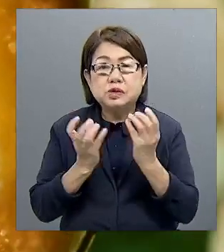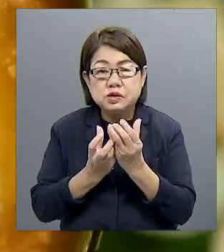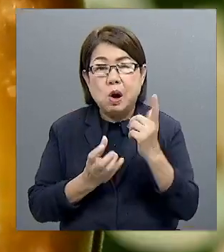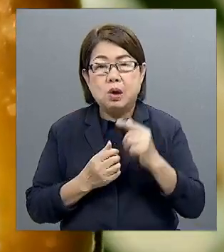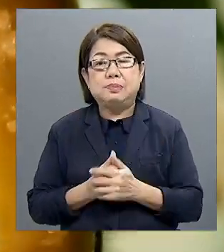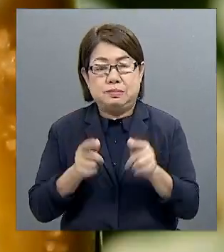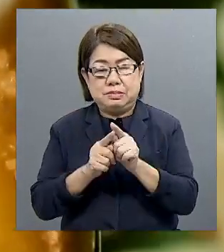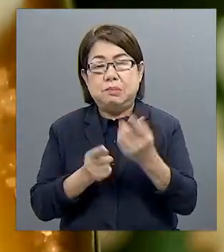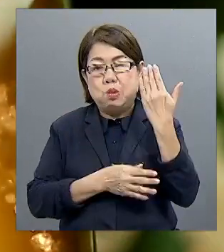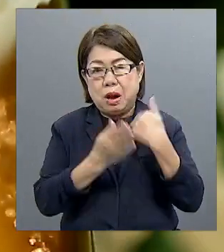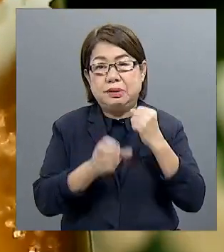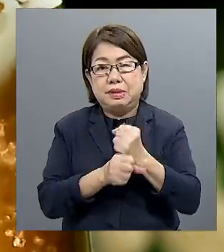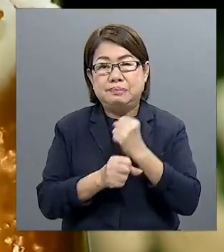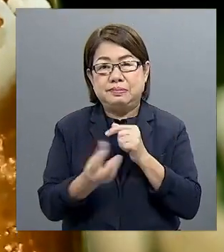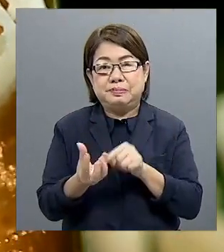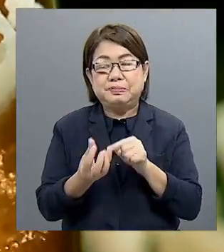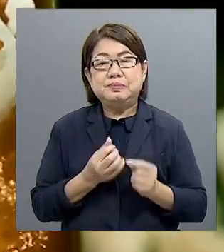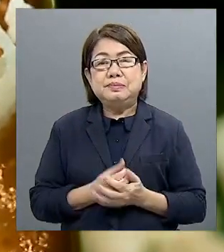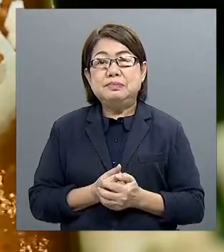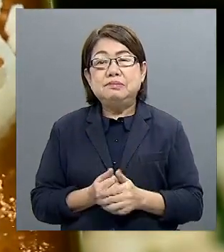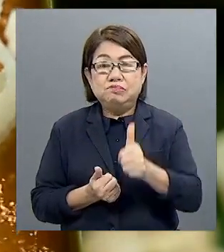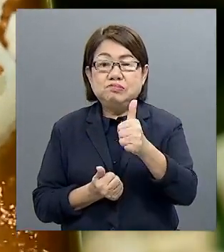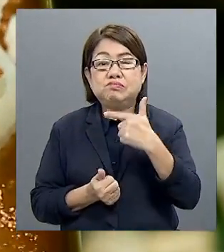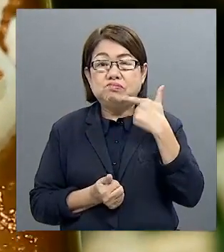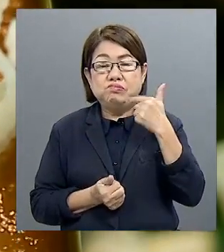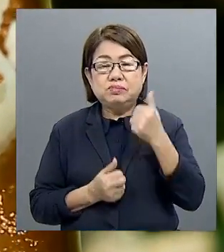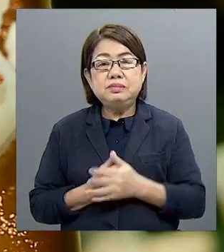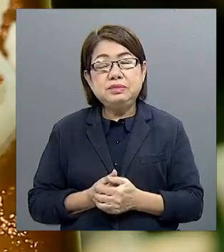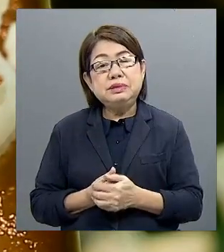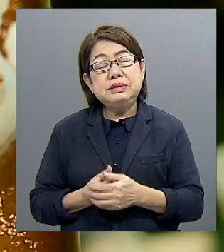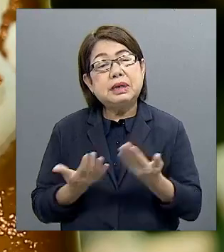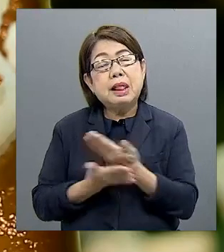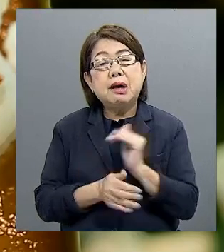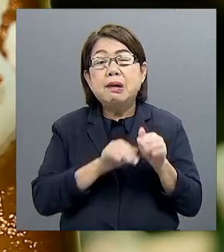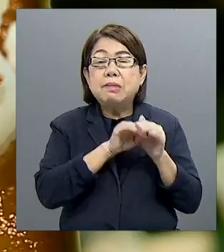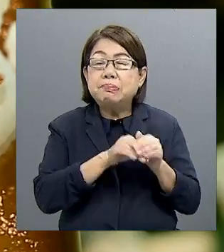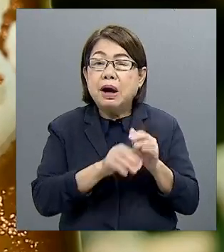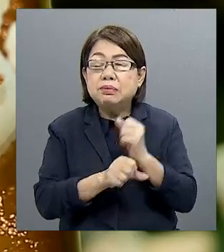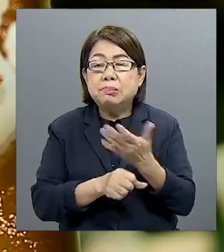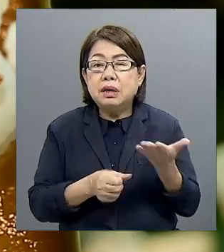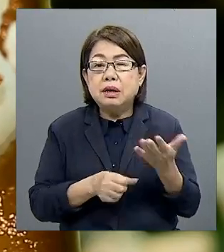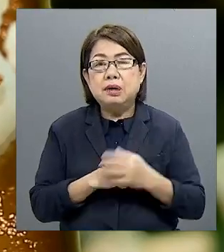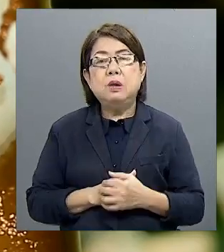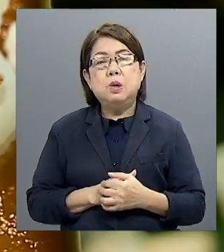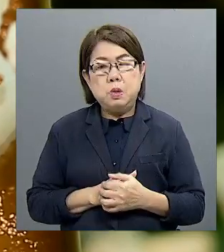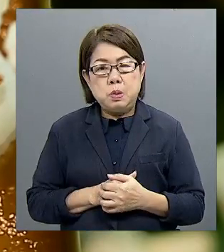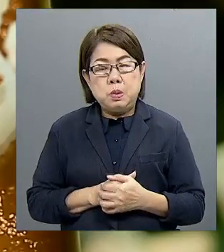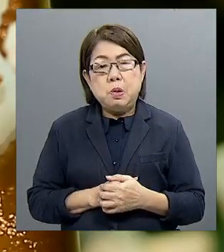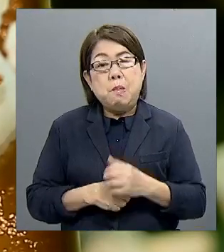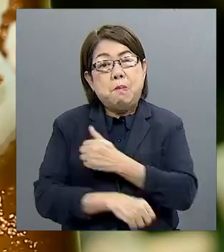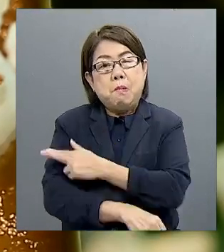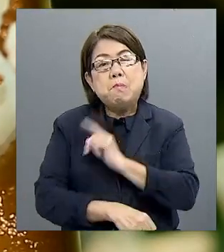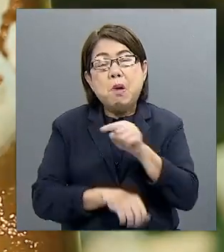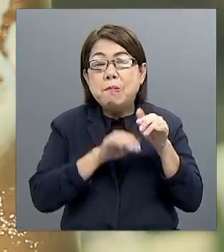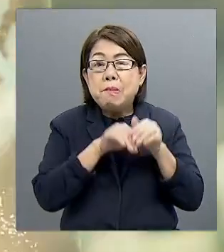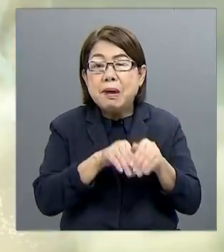ก่อนเลยเพราะฉะนั้นฟักทองเอามาทำเป็นสแน็คก็อร่อย อย่างอื่นล่ะคะอย่างมะพร้าวอย่างเงี้ยคะ ครับผมมะพร้าวกับผู้สูงวัยนี่ใช้ทำอะไรฮะ ฮอร์โมนเอสโตร